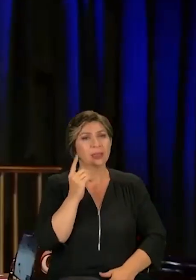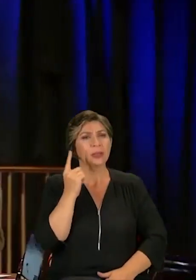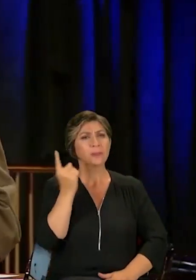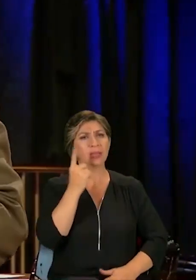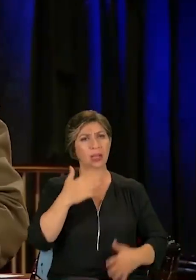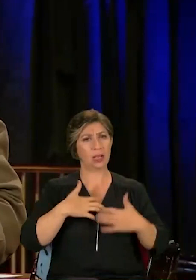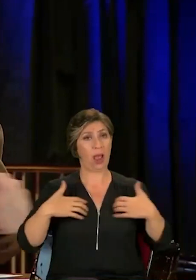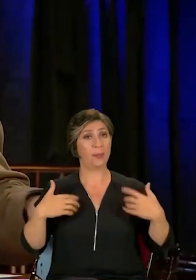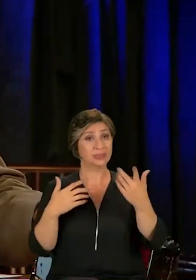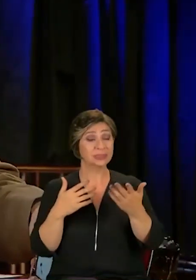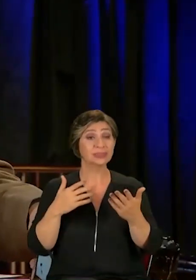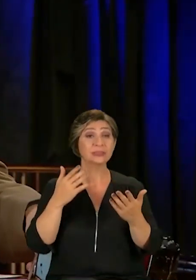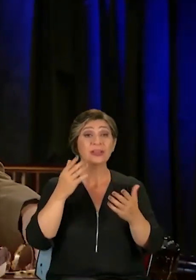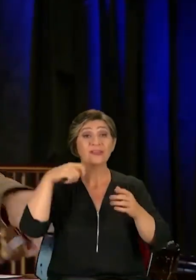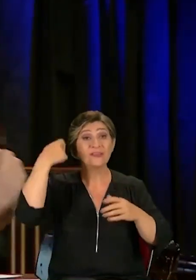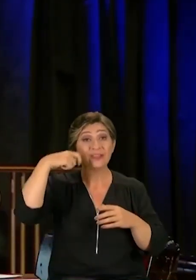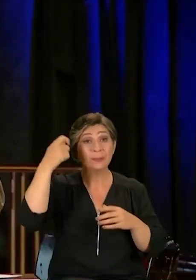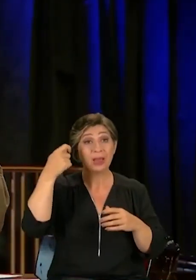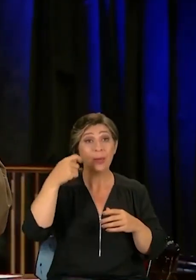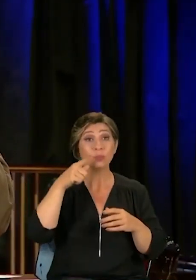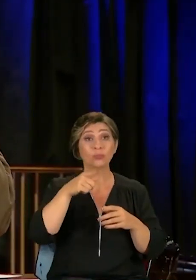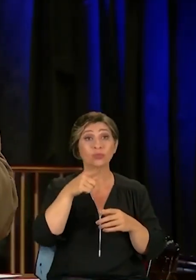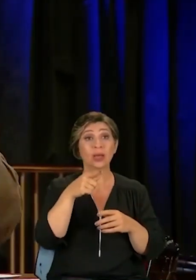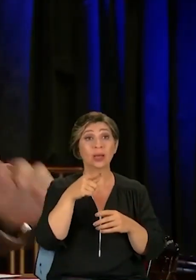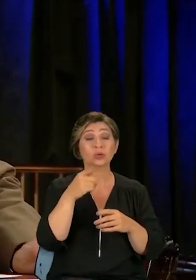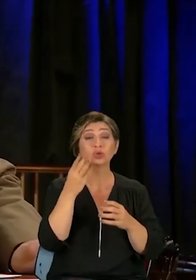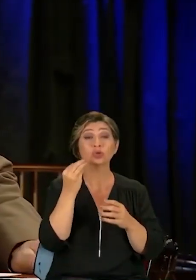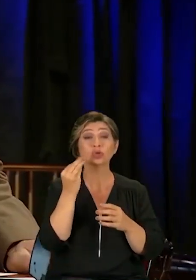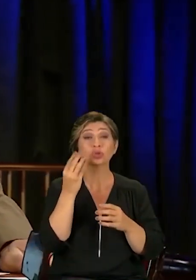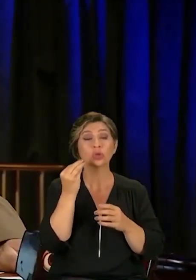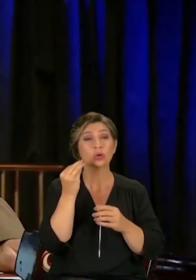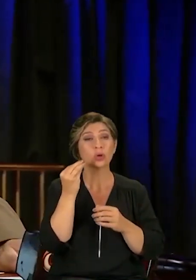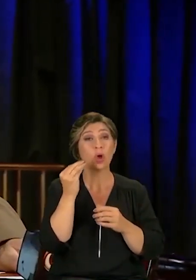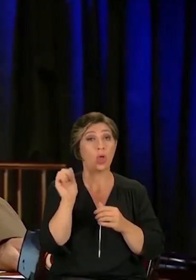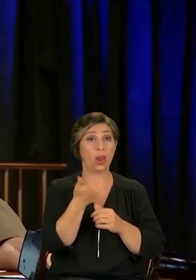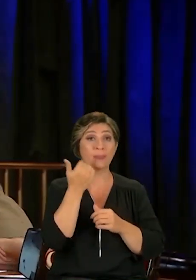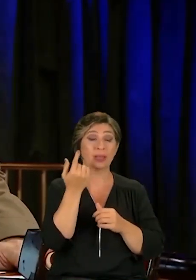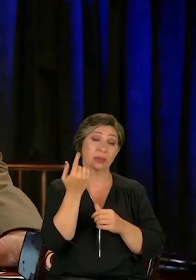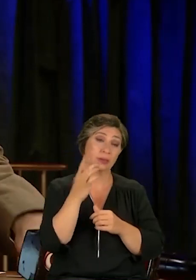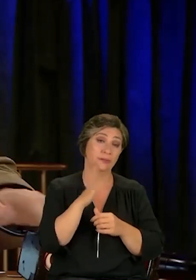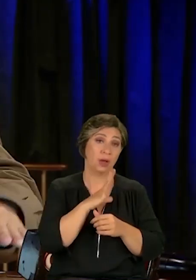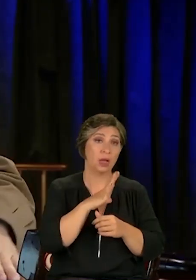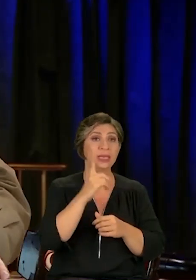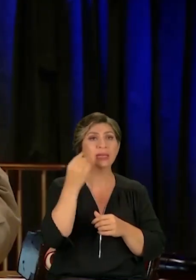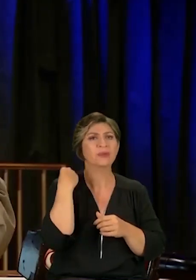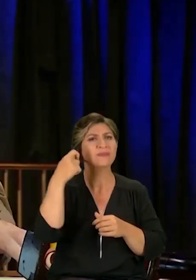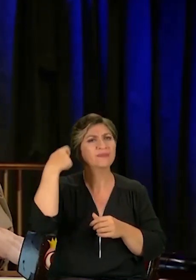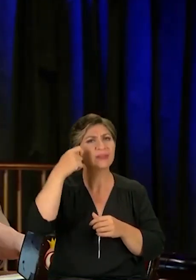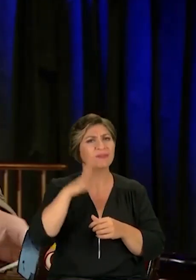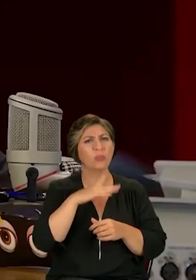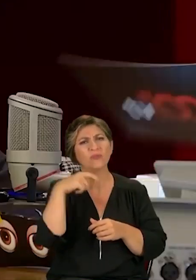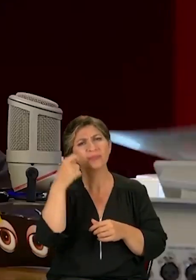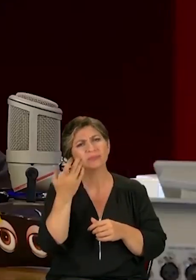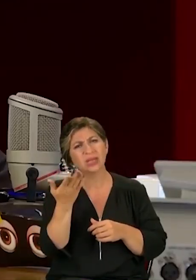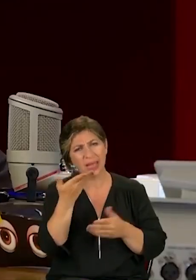bir kahramansın ve tabii ki filmler bunda çok çok önemli bir yer tutuyor. Şimdi yeni bir film var. Nedir